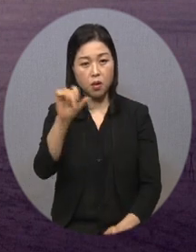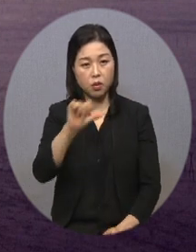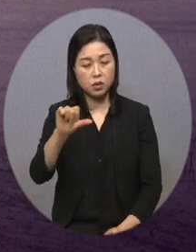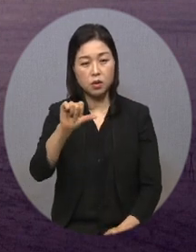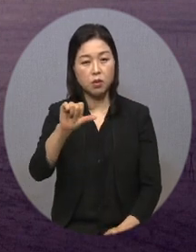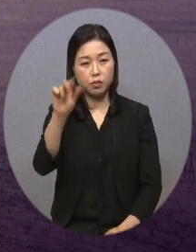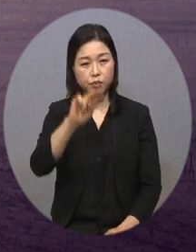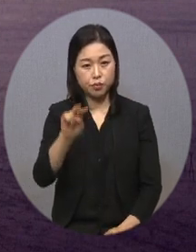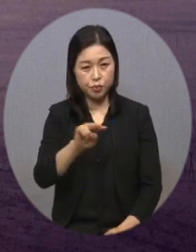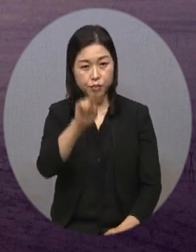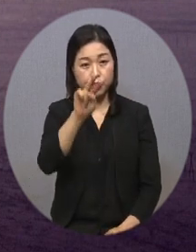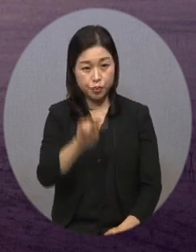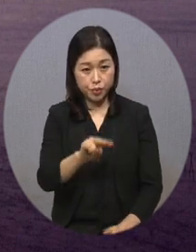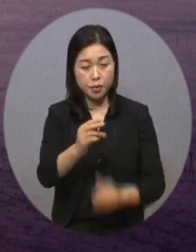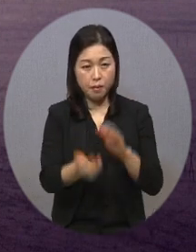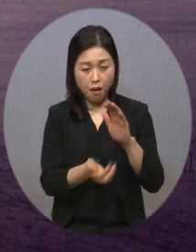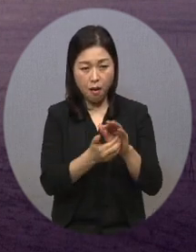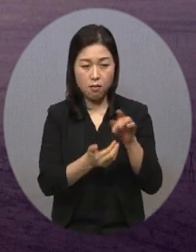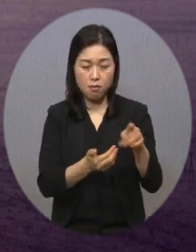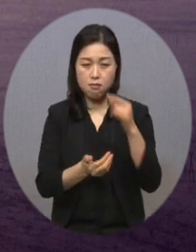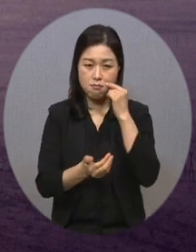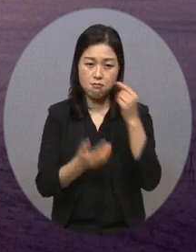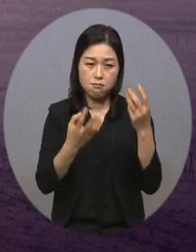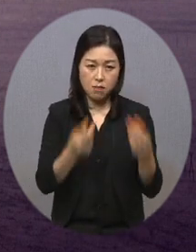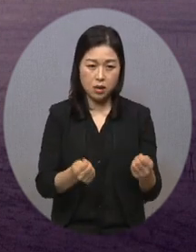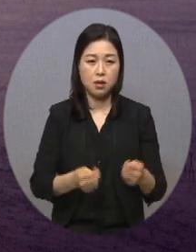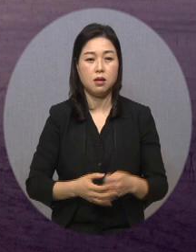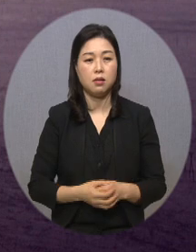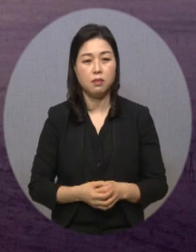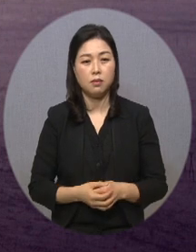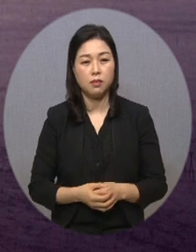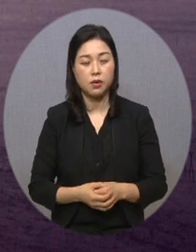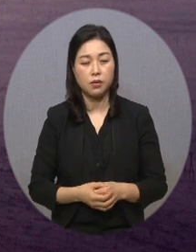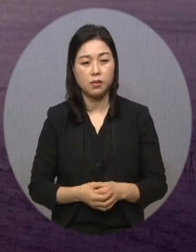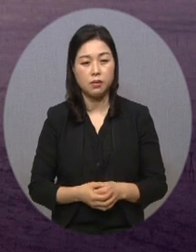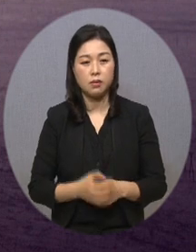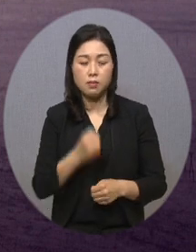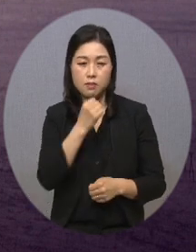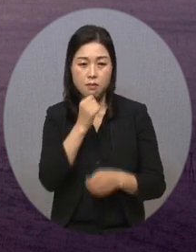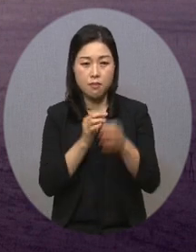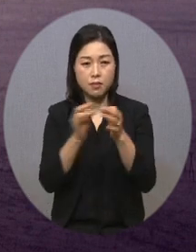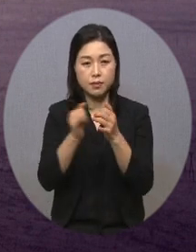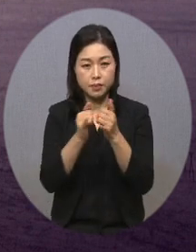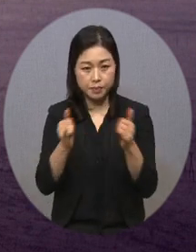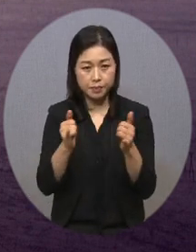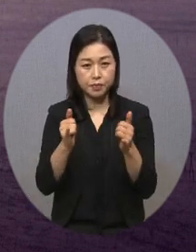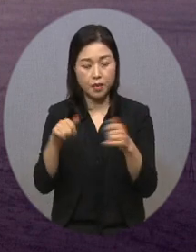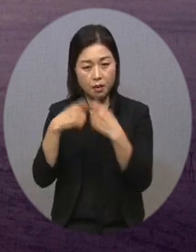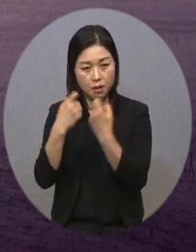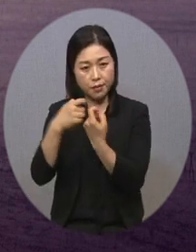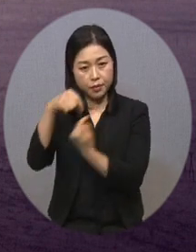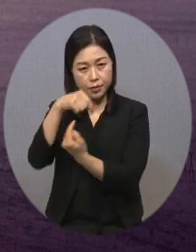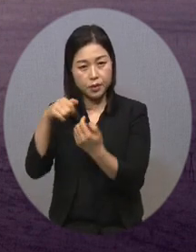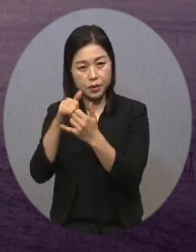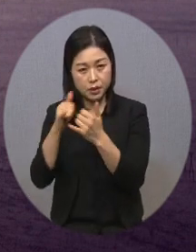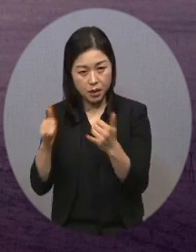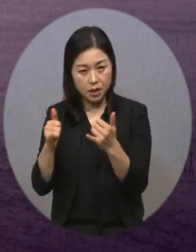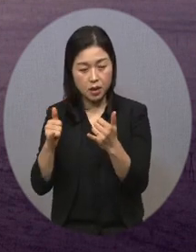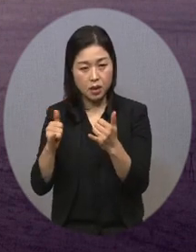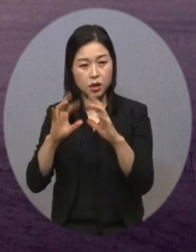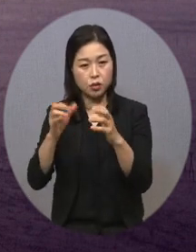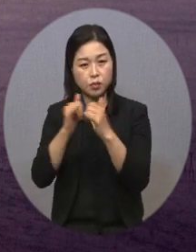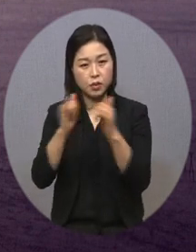정도로 굉장히 큰 호황을 누린 반면에 소상공인, 자영업자, 국민의